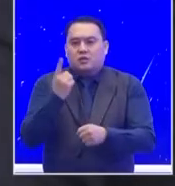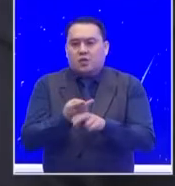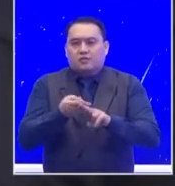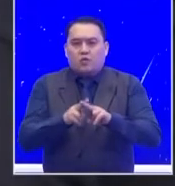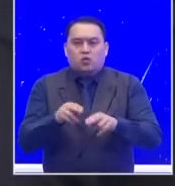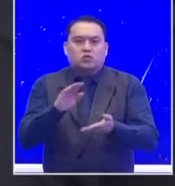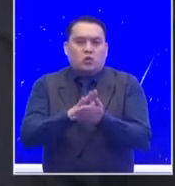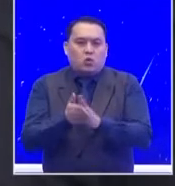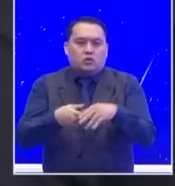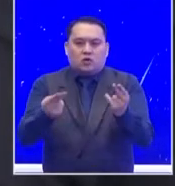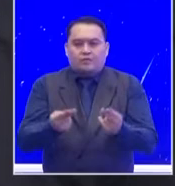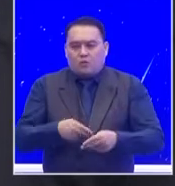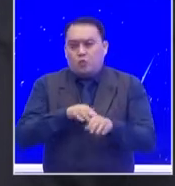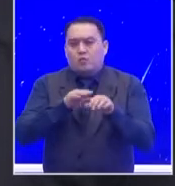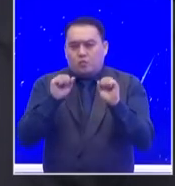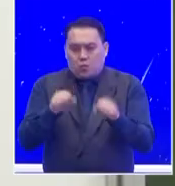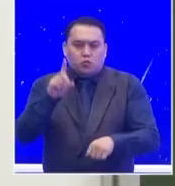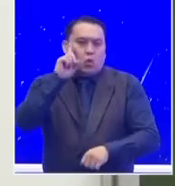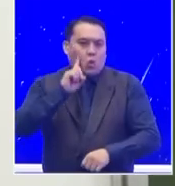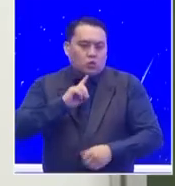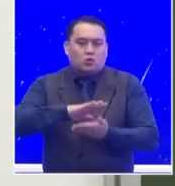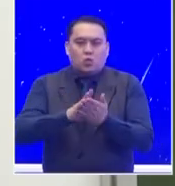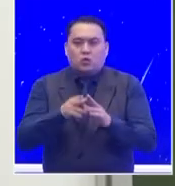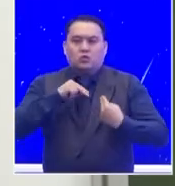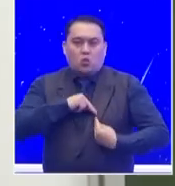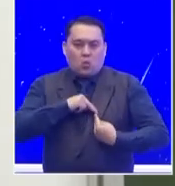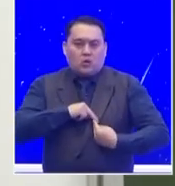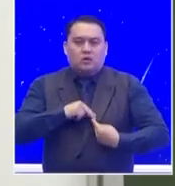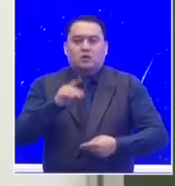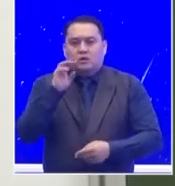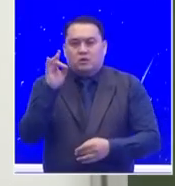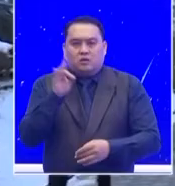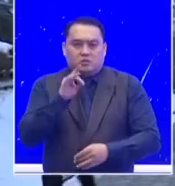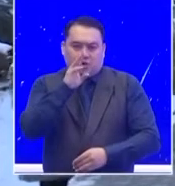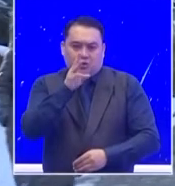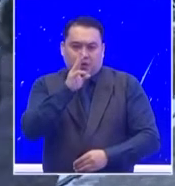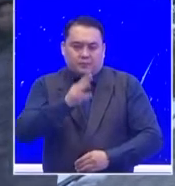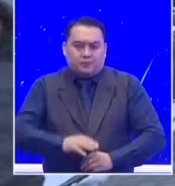среди талдыкурганцев, их вполне устраивают как условия труда, так и размер оплаты.